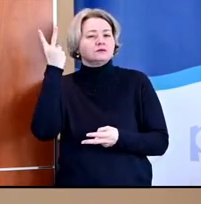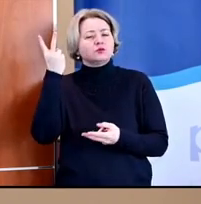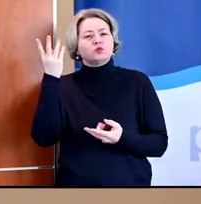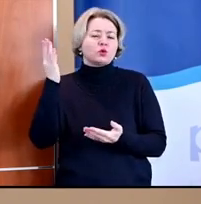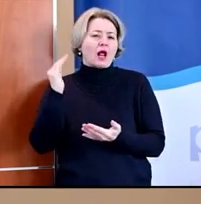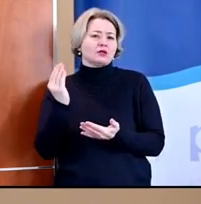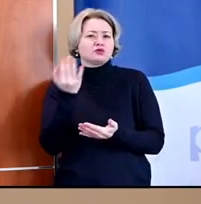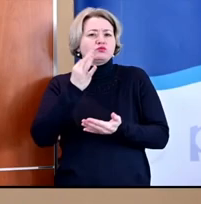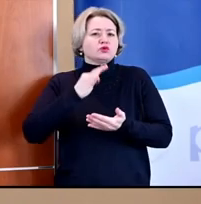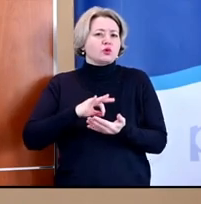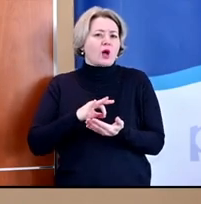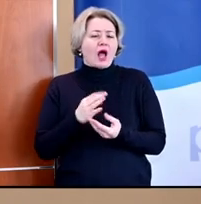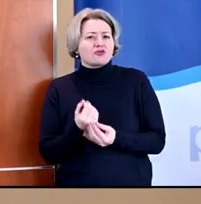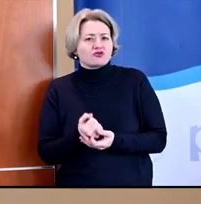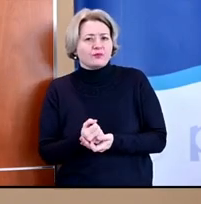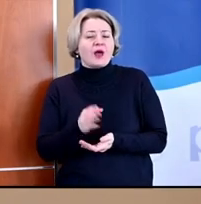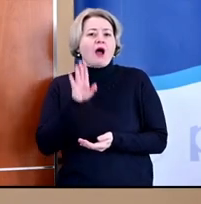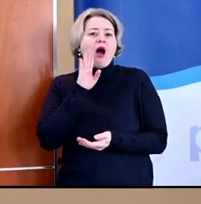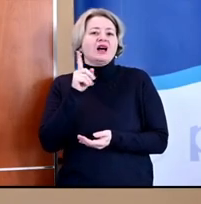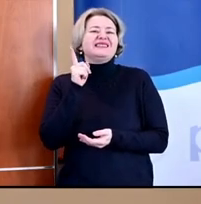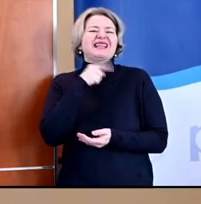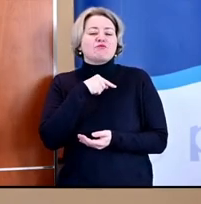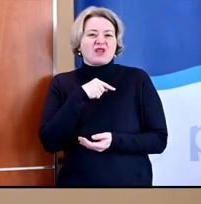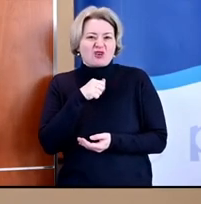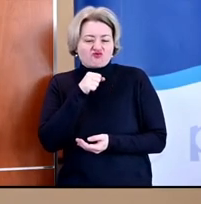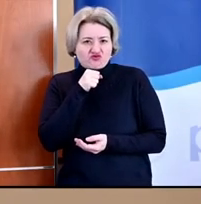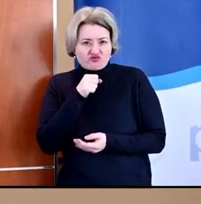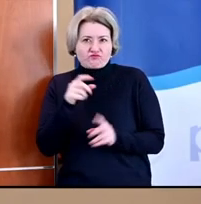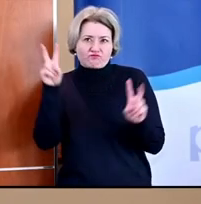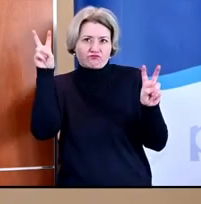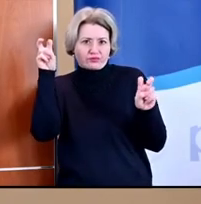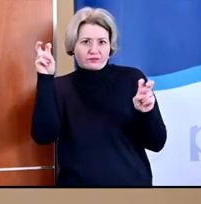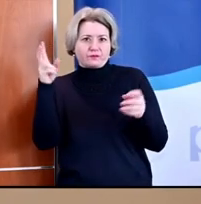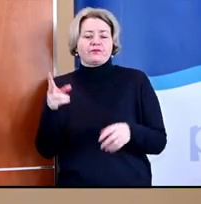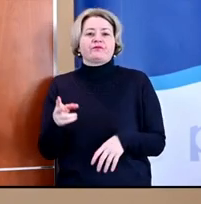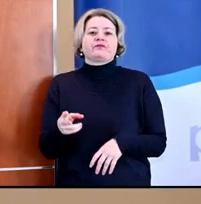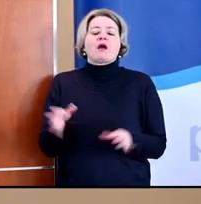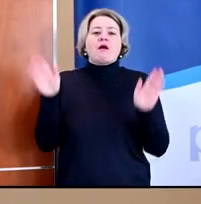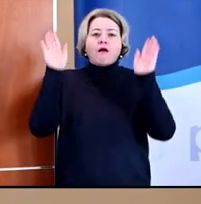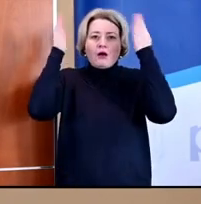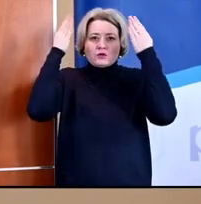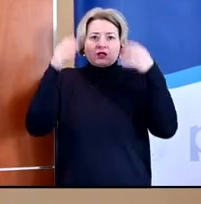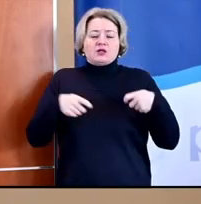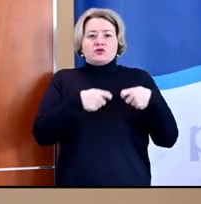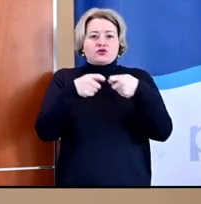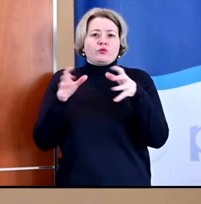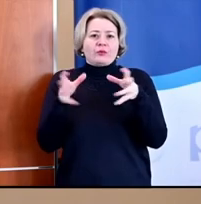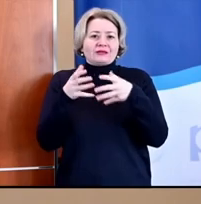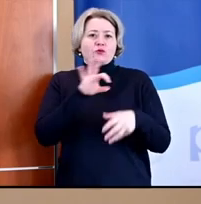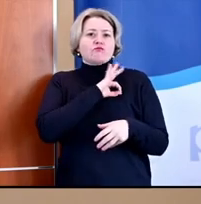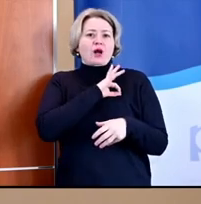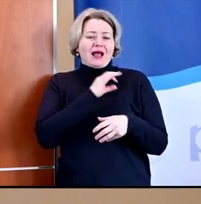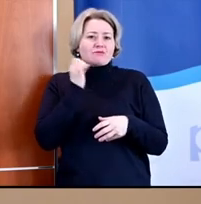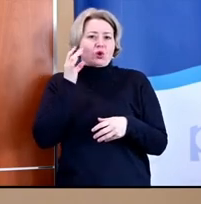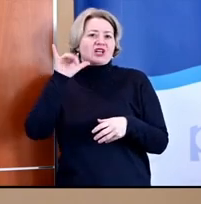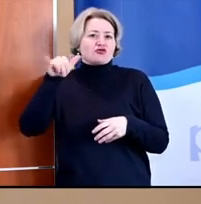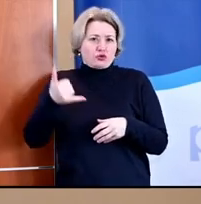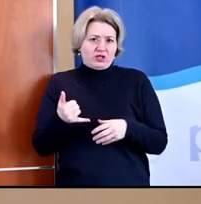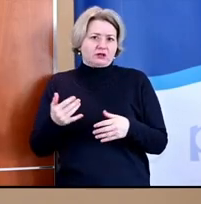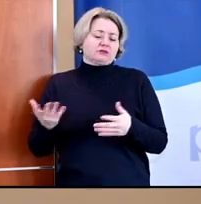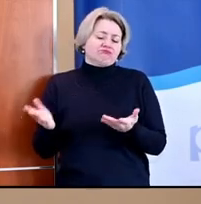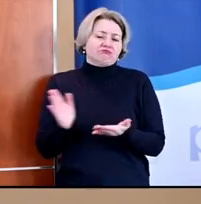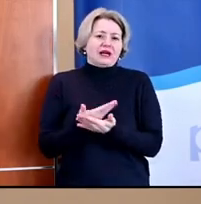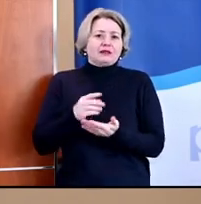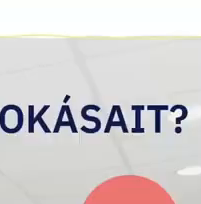fogalmat hoztam ide mert amikor az autis spektrumos barátommal brok és judittal beszéltünk erről akkor ő szokta mindig mondani azt hogy mindig